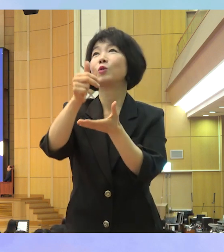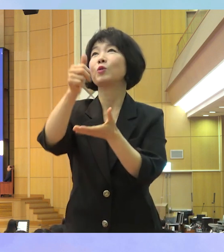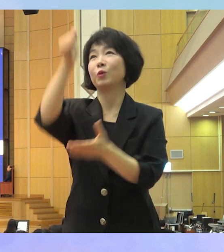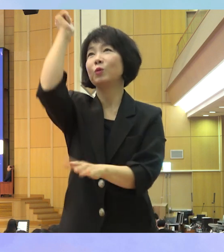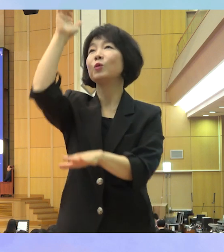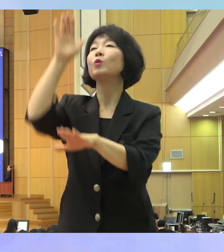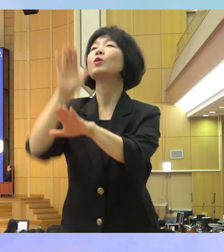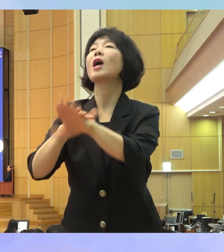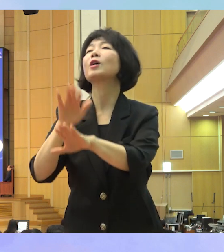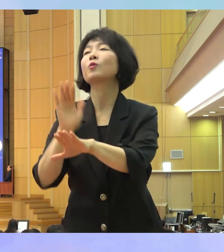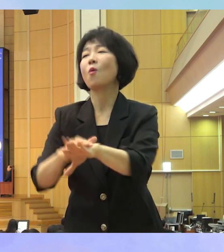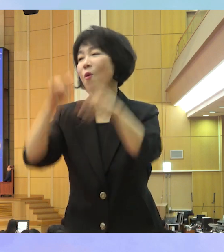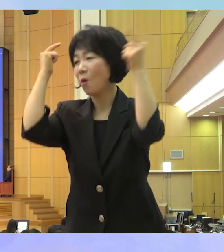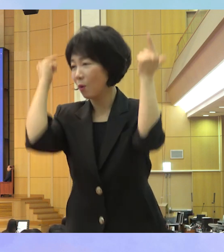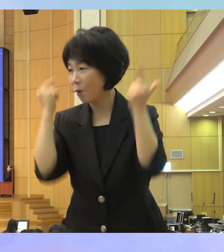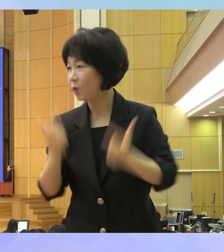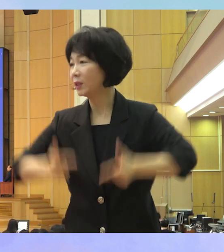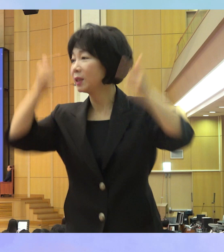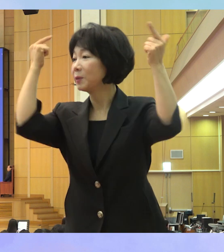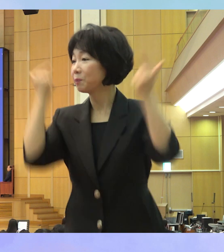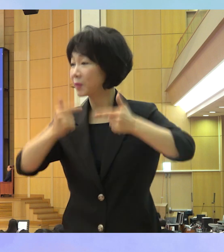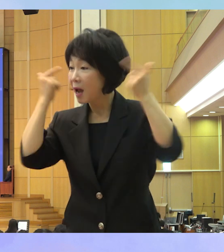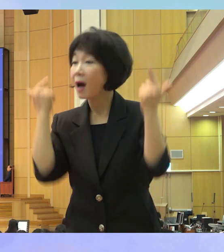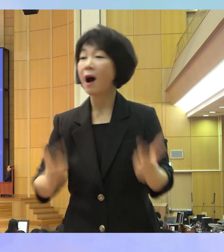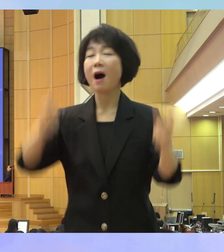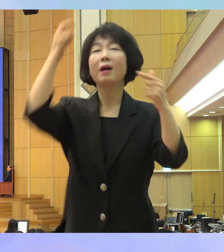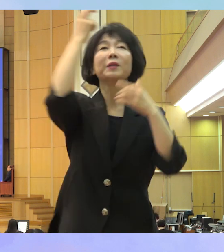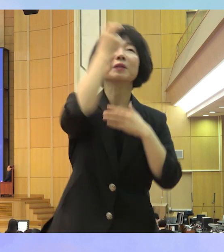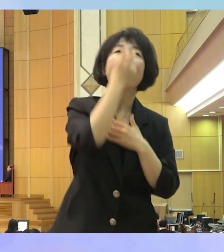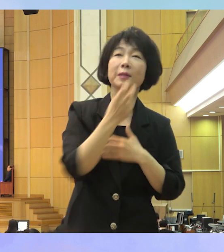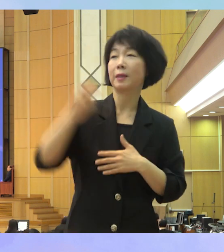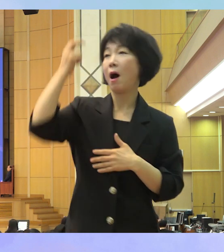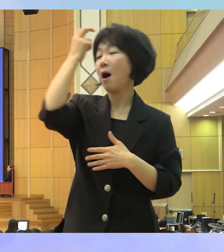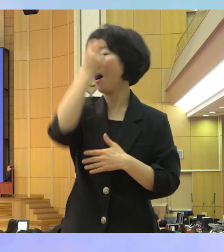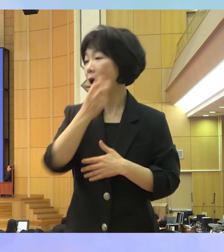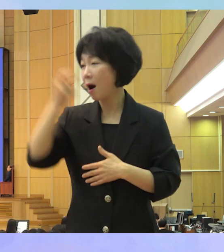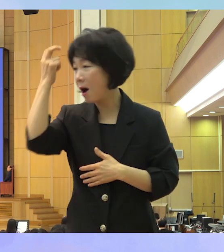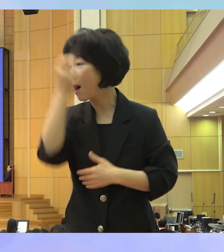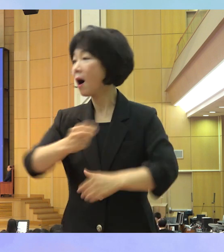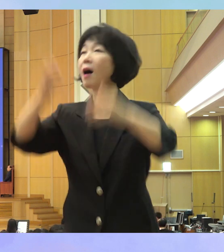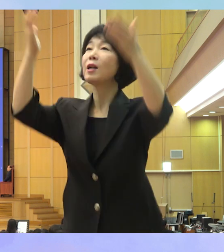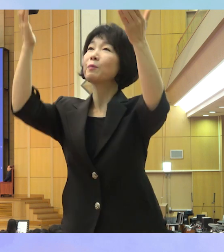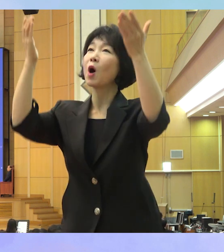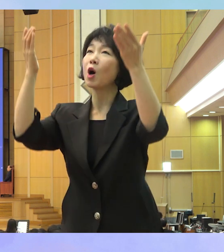자나깨나 주의 손이 항상